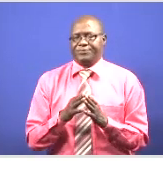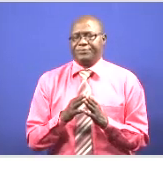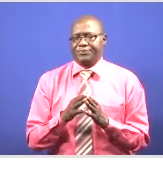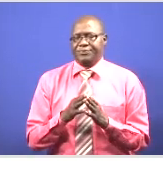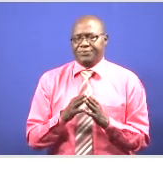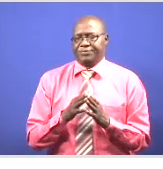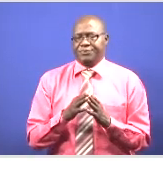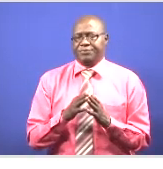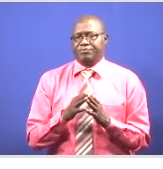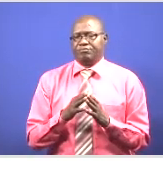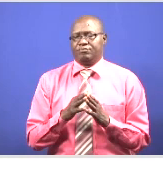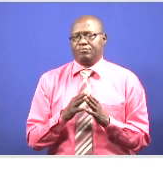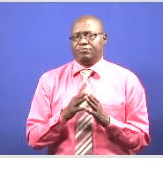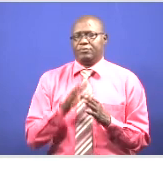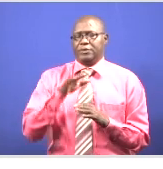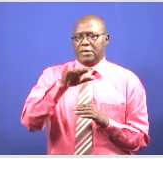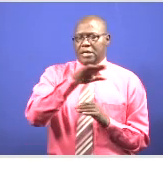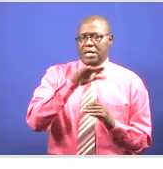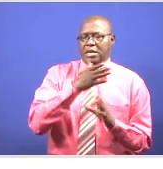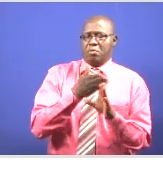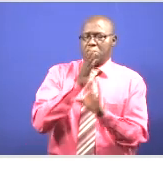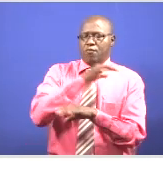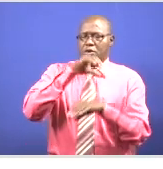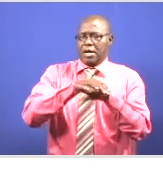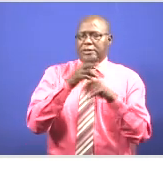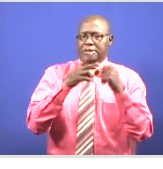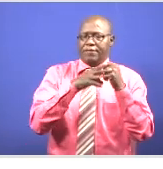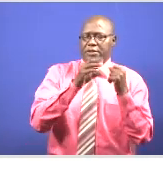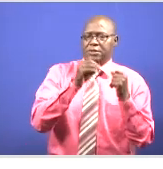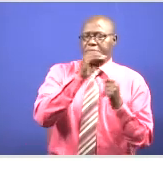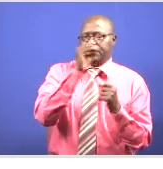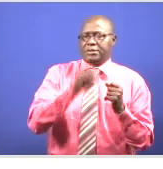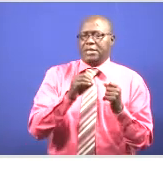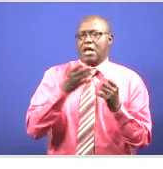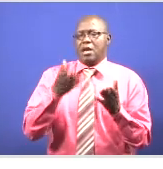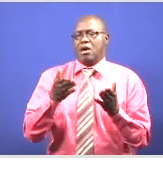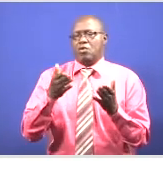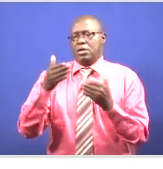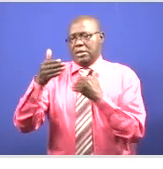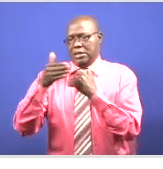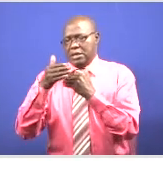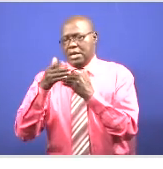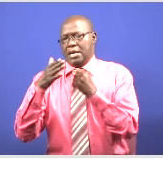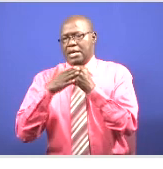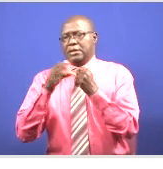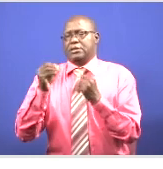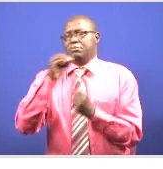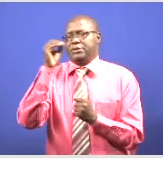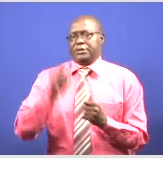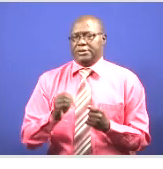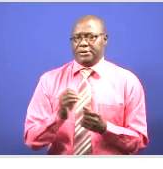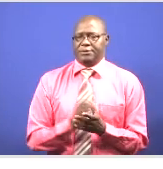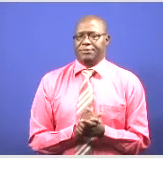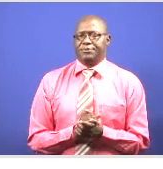Pale tulikuwa tunapata 70%, saa hii imekaribia 90%.